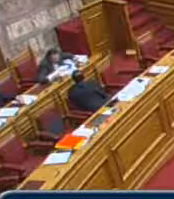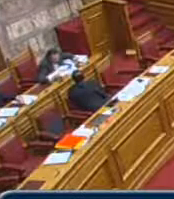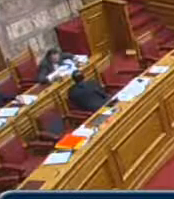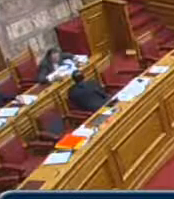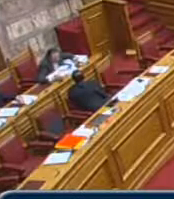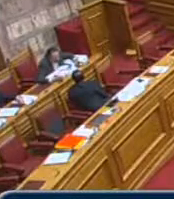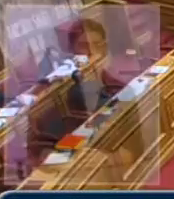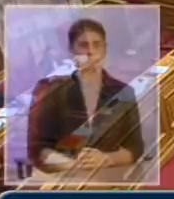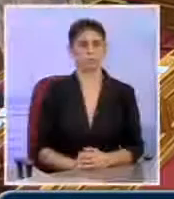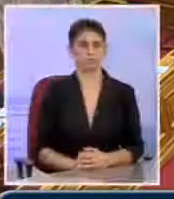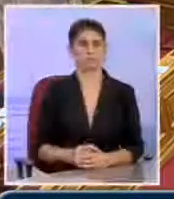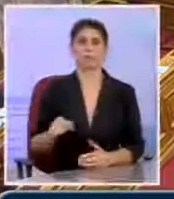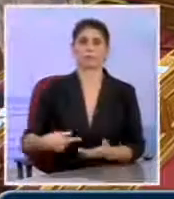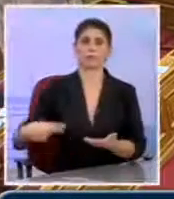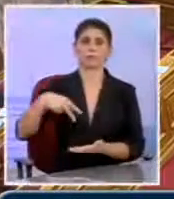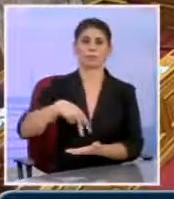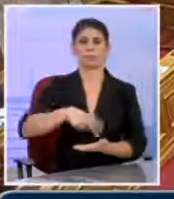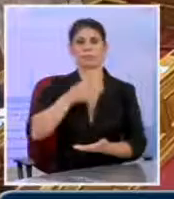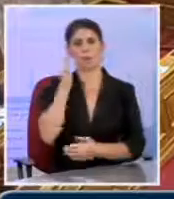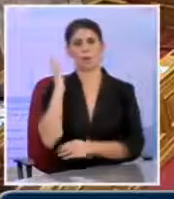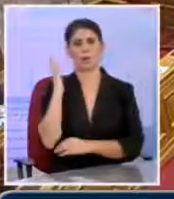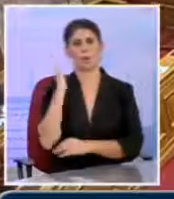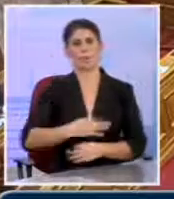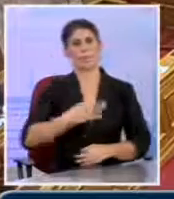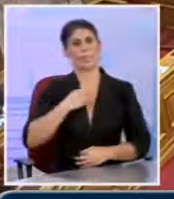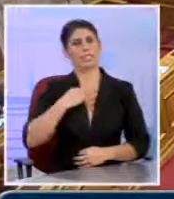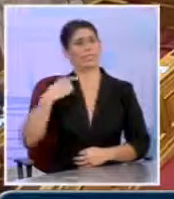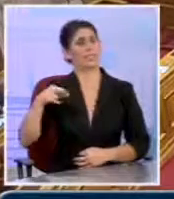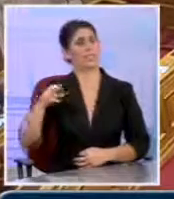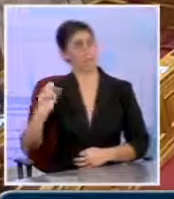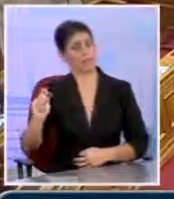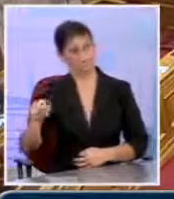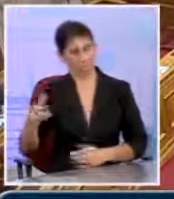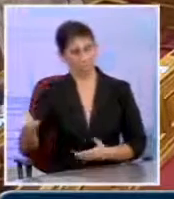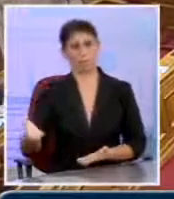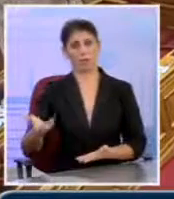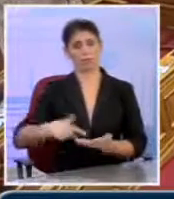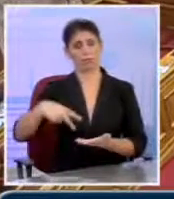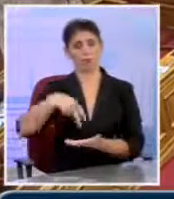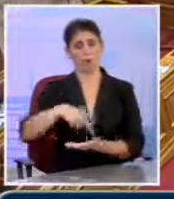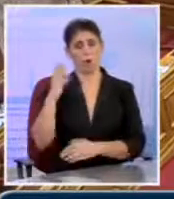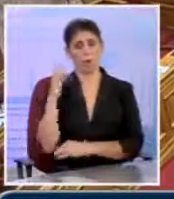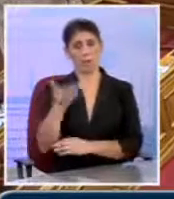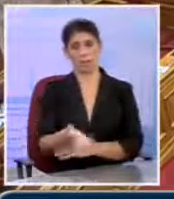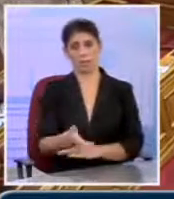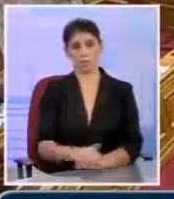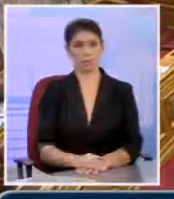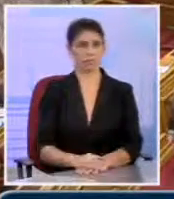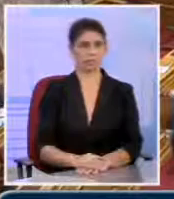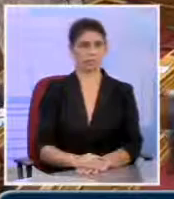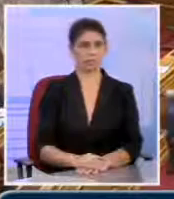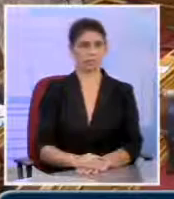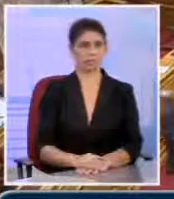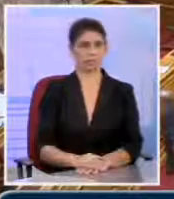ανέβει στο Βήμα ο ομιλητής, κύριε Τριανταφυλλίδη. Κύριε Τριανταφυλλίδη, έχει ανέβει στο Βήμα ο